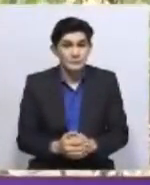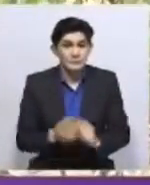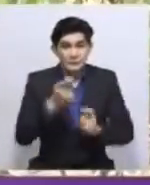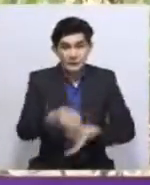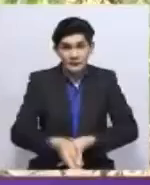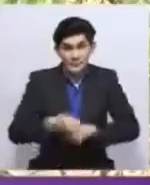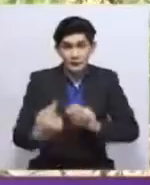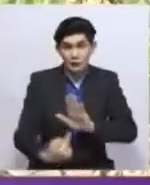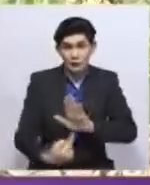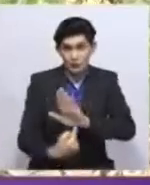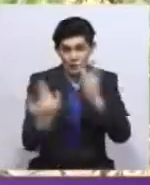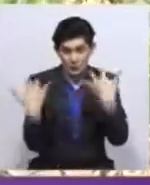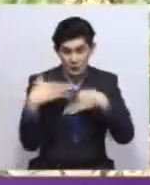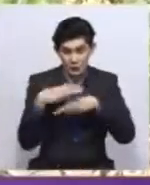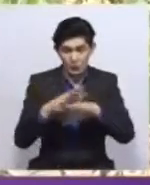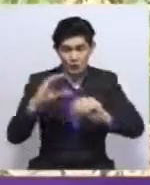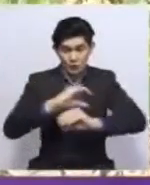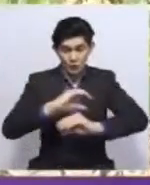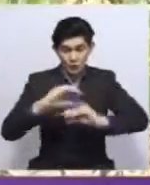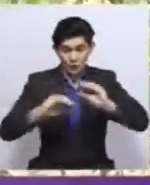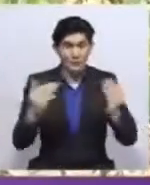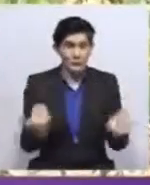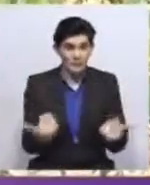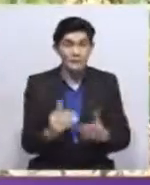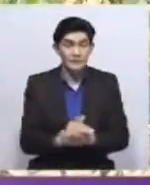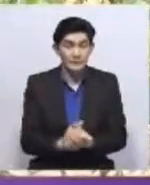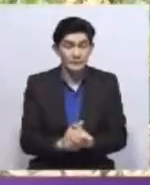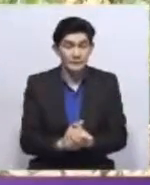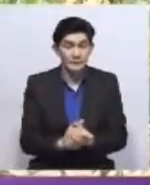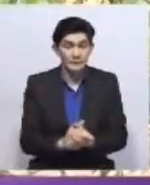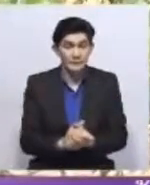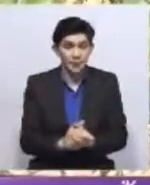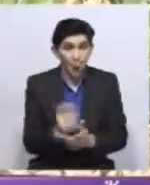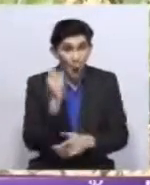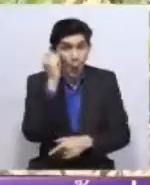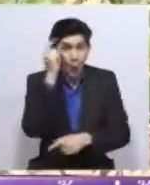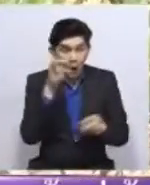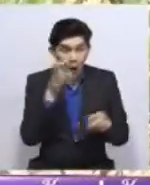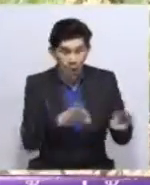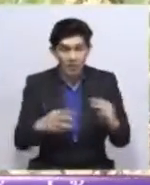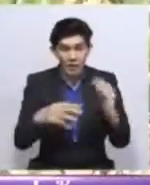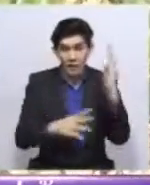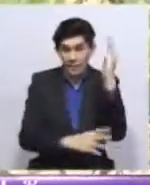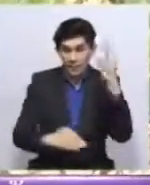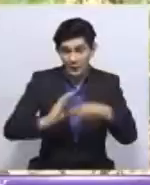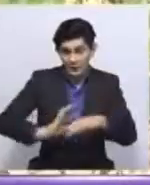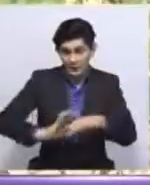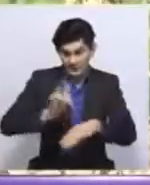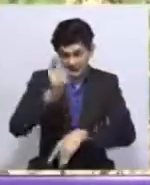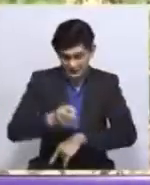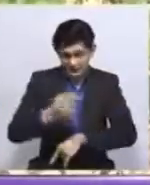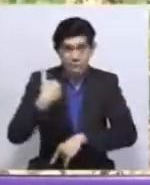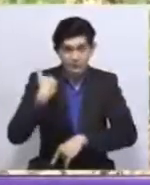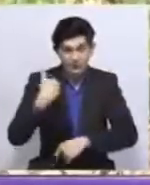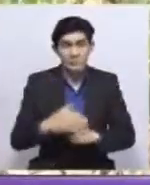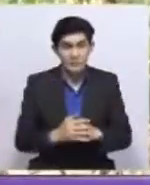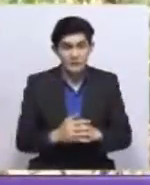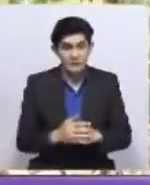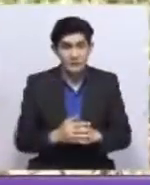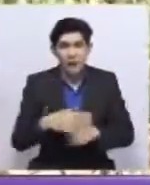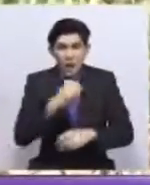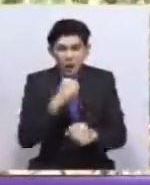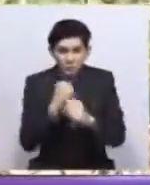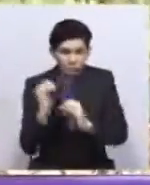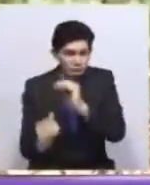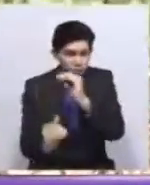เกษตรกรต้นแบบที่เข้าร่วมโครงการในครั้งนี้นะคะจะได้เข้าใจถึงการผลิตมันสำปะหลังอินทรีย์อย่างลึกซึ้งค่ะและสามารถ